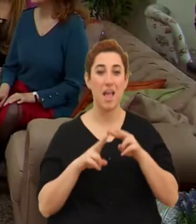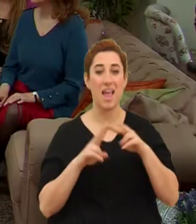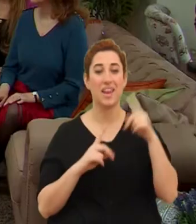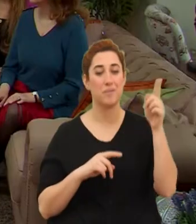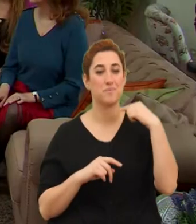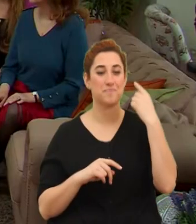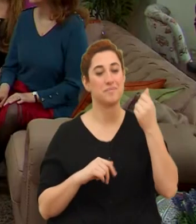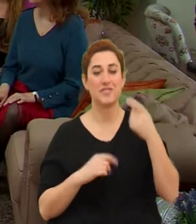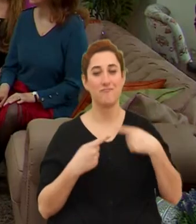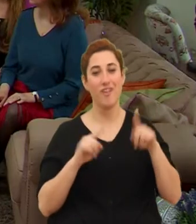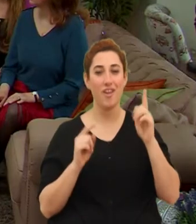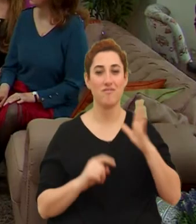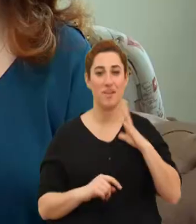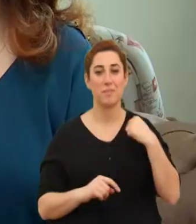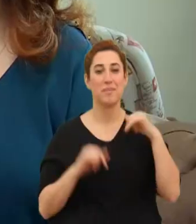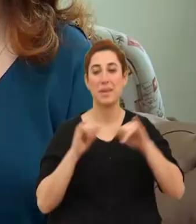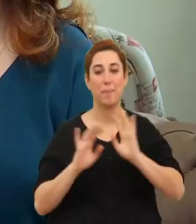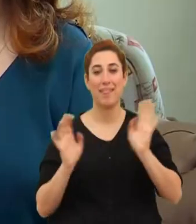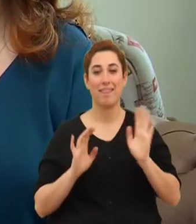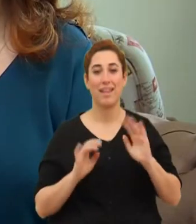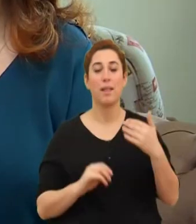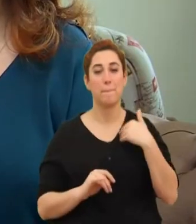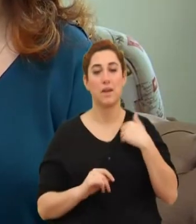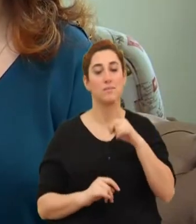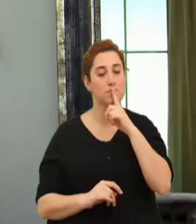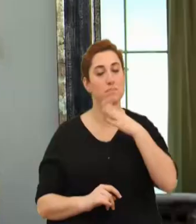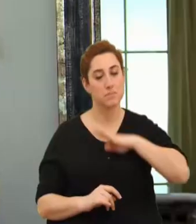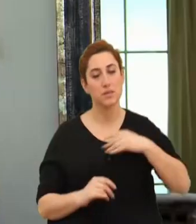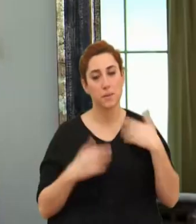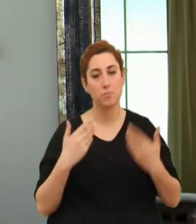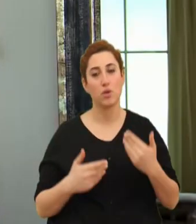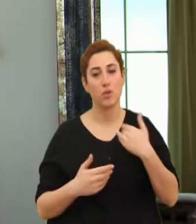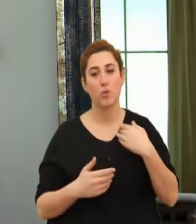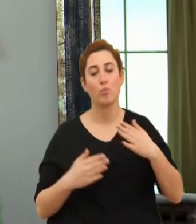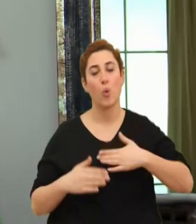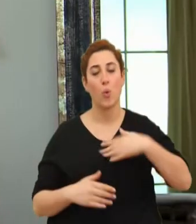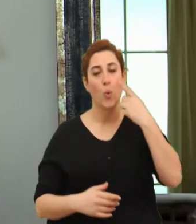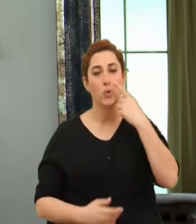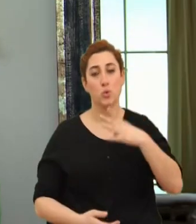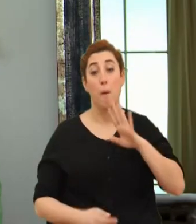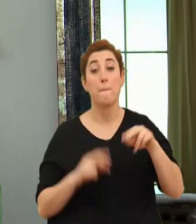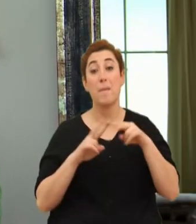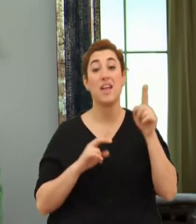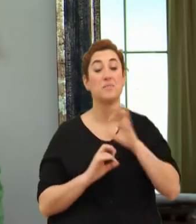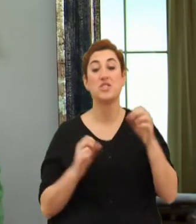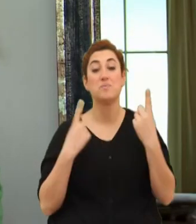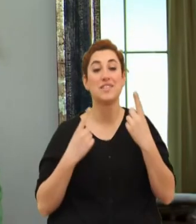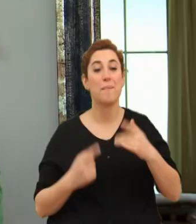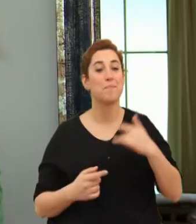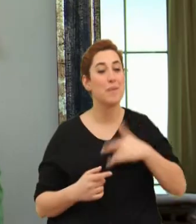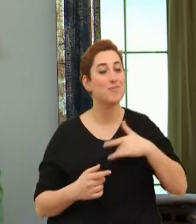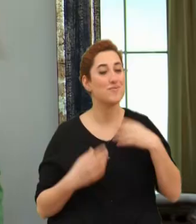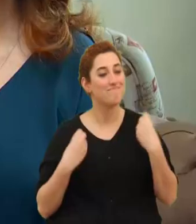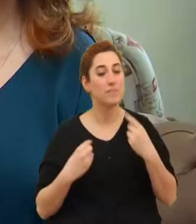mizacı biraz değişiktir efendim. Benim gibi değil. Ben kanaatkar bir adamım. Tok gözlüyüm. Ama Meryem hiçbir şeyden